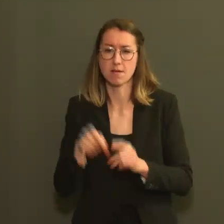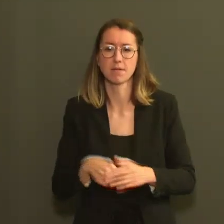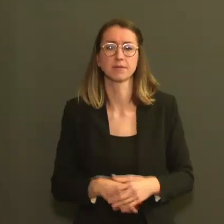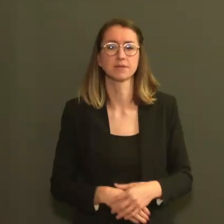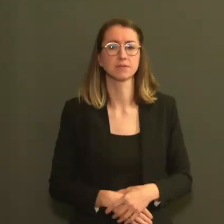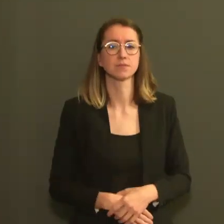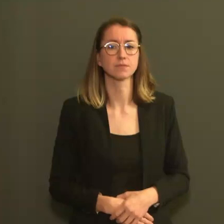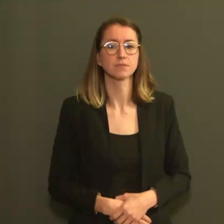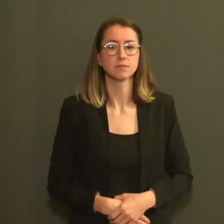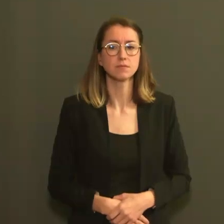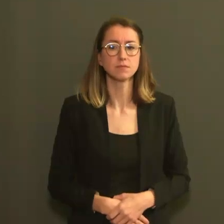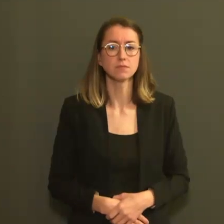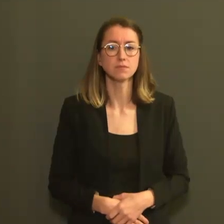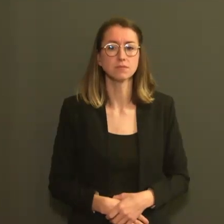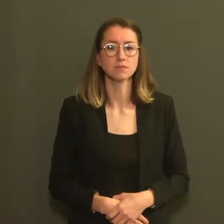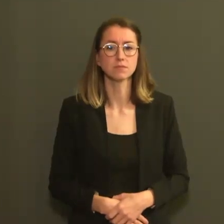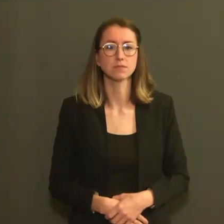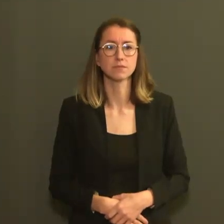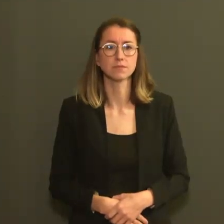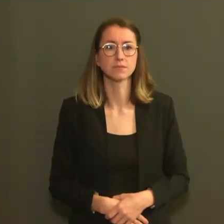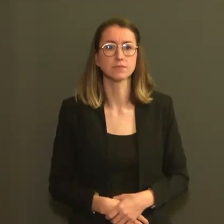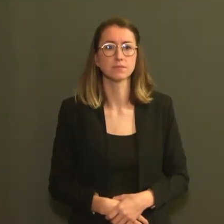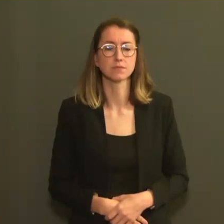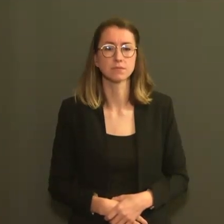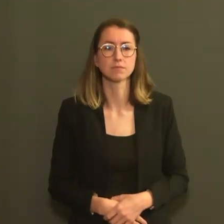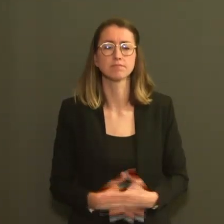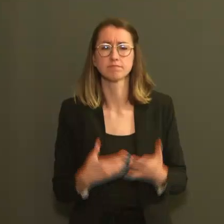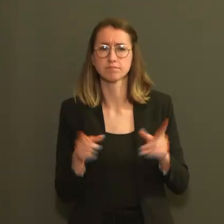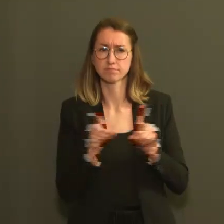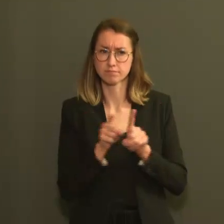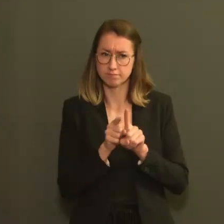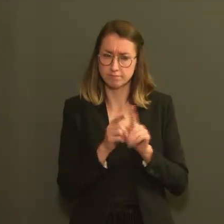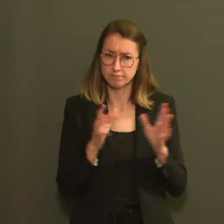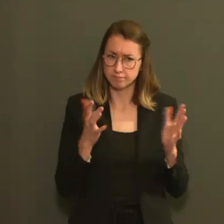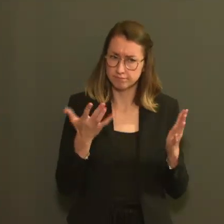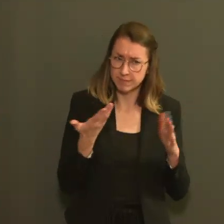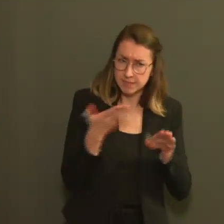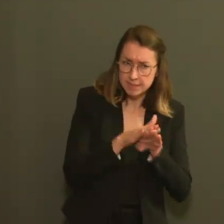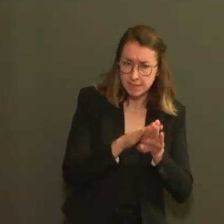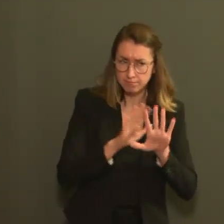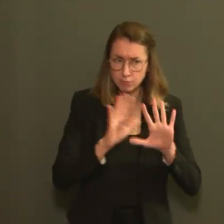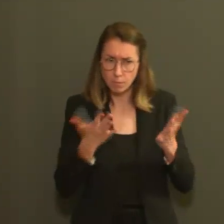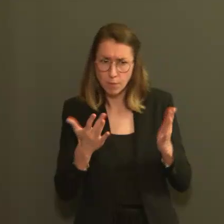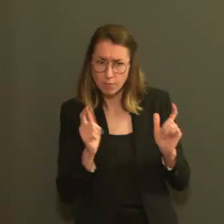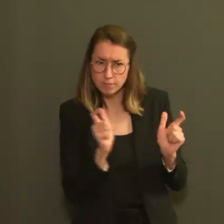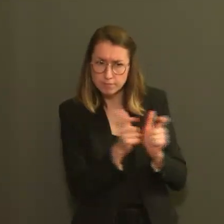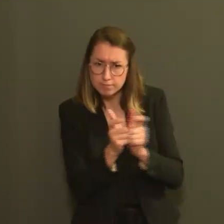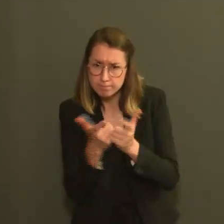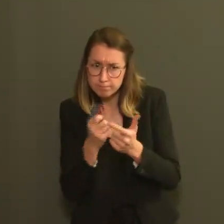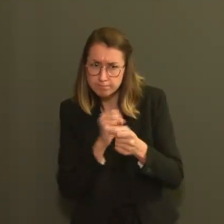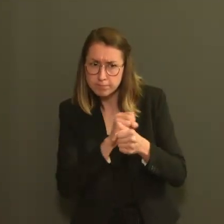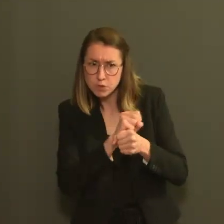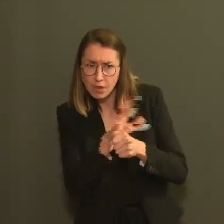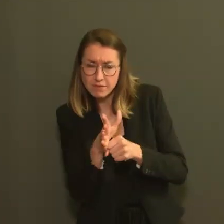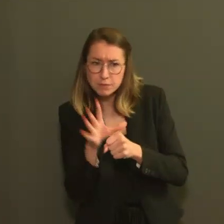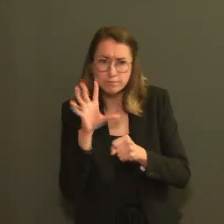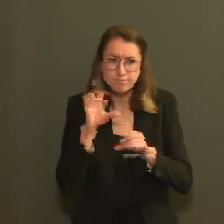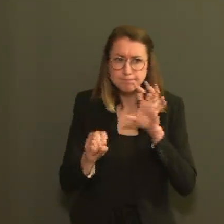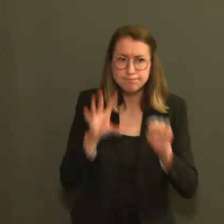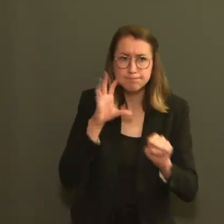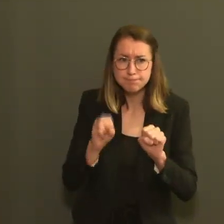La manière dont ces décès ont été étiquetés Covid a aussi changé au cours du temps, lié à la disponibilité des tests, bien sûr, entre